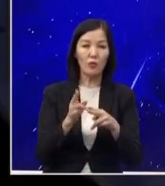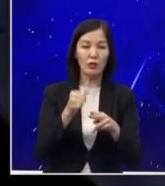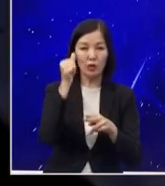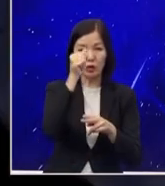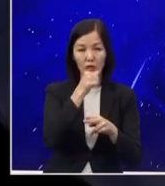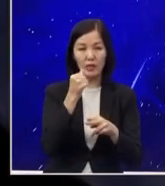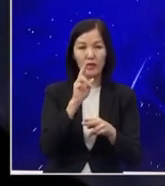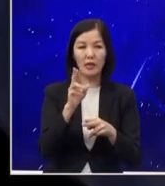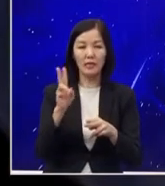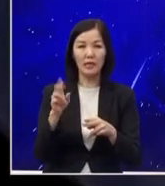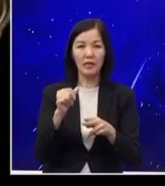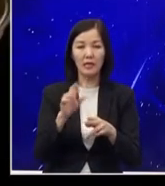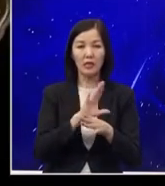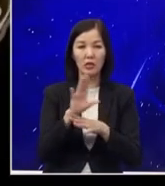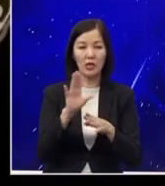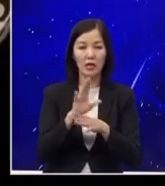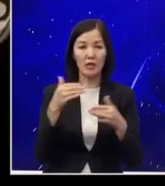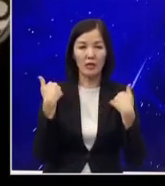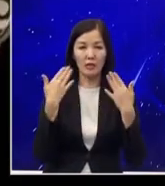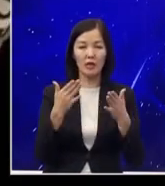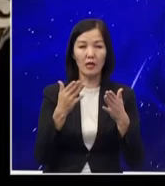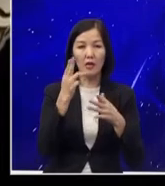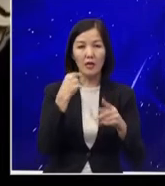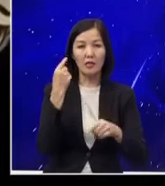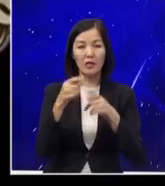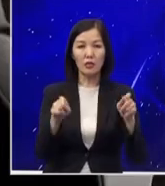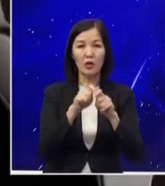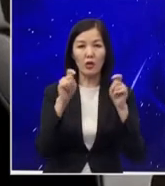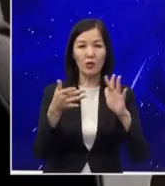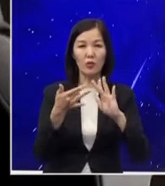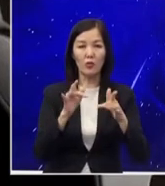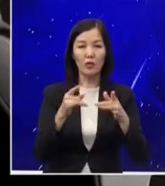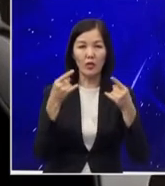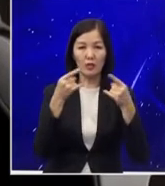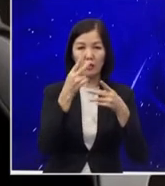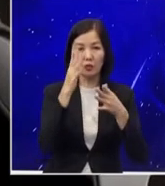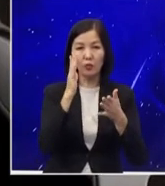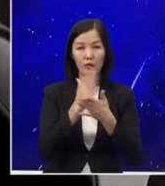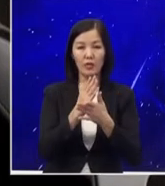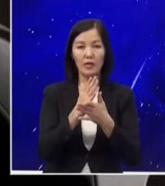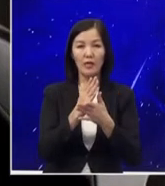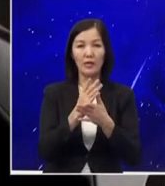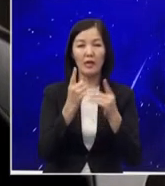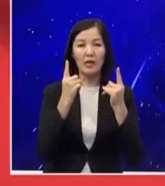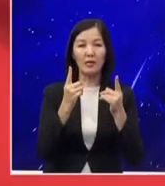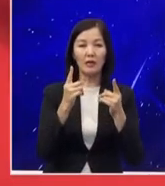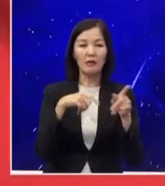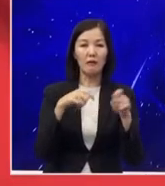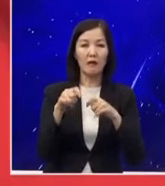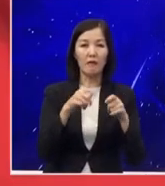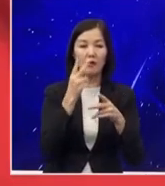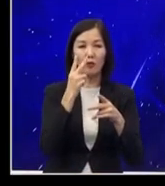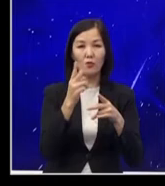айында сатылымға шығады. Айта кету керек, дәстүрлі тұсаукесер онлайн трансляциямен көрсетіледі. Сәйкесінше тың тауарды көру